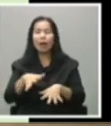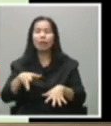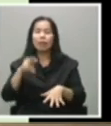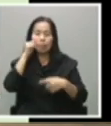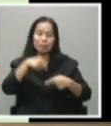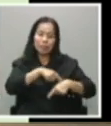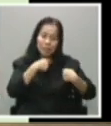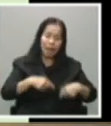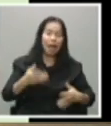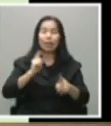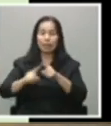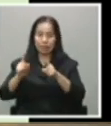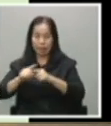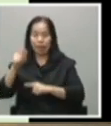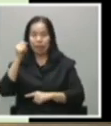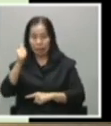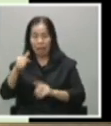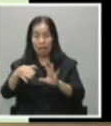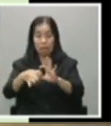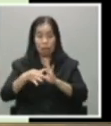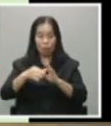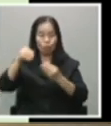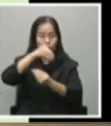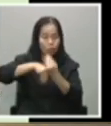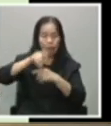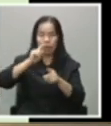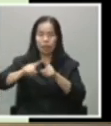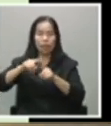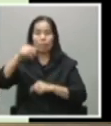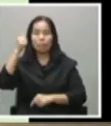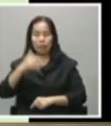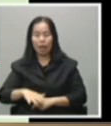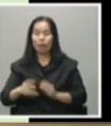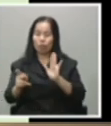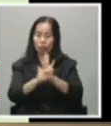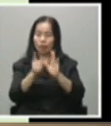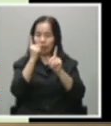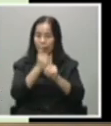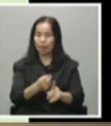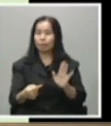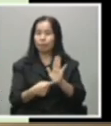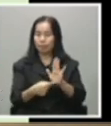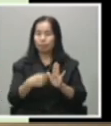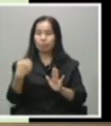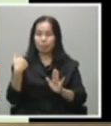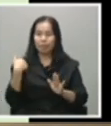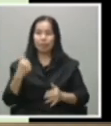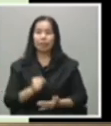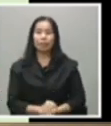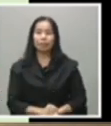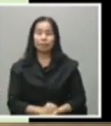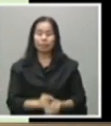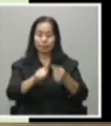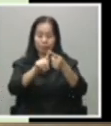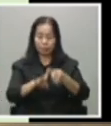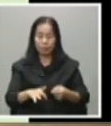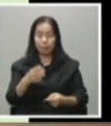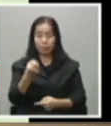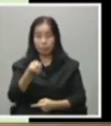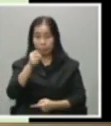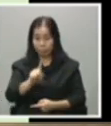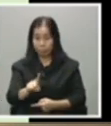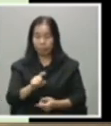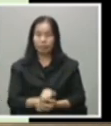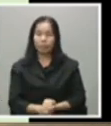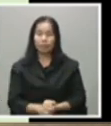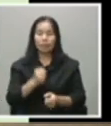การรับที่มีบทบัญญัติแห่งกฎหมายหรือข้อบังคับให้รับได้นะครับข้อ11ไม่กระทำ